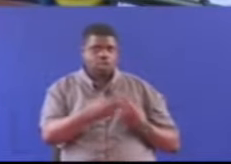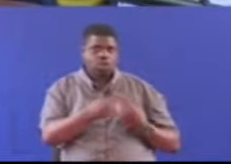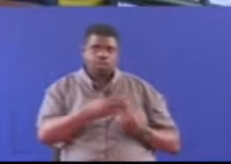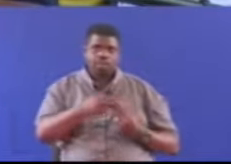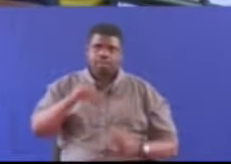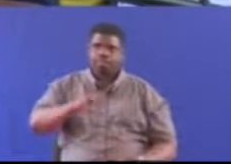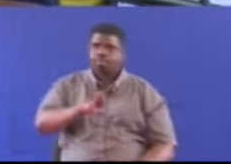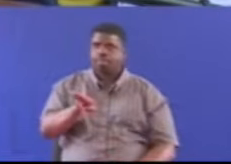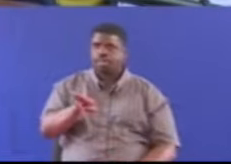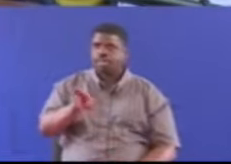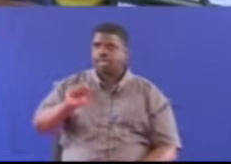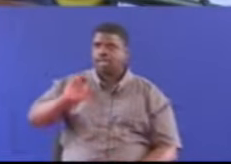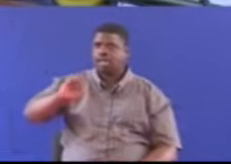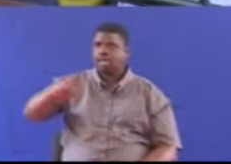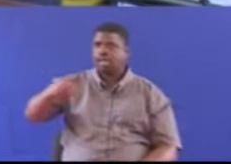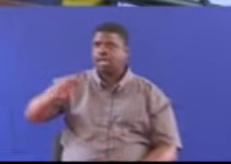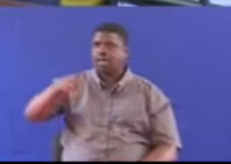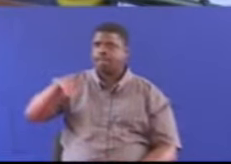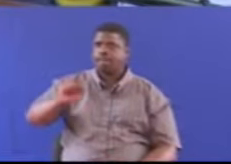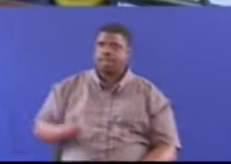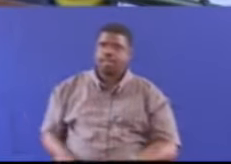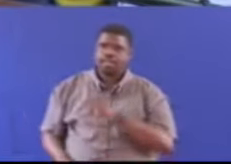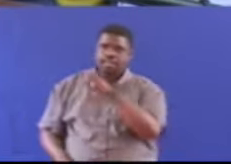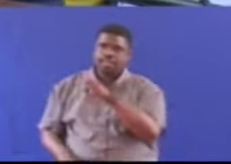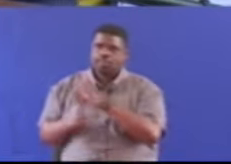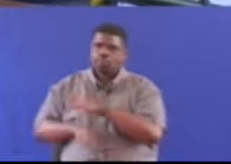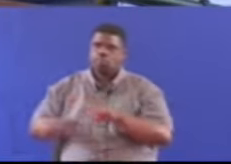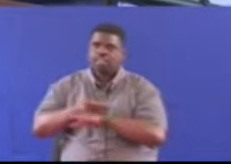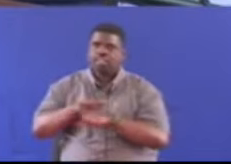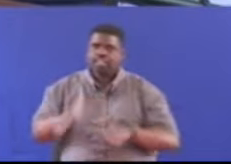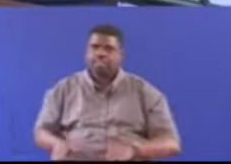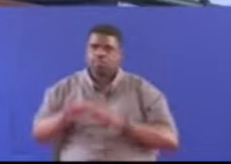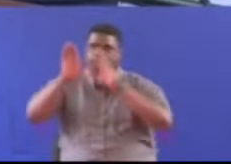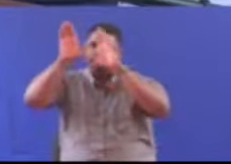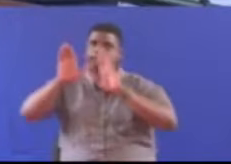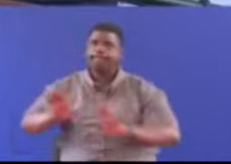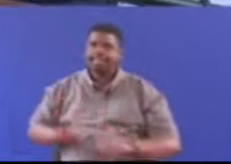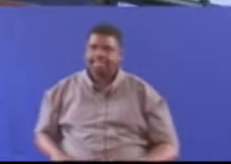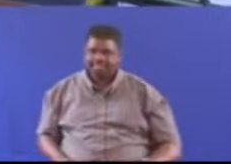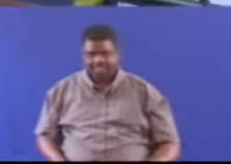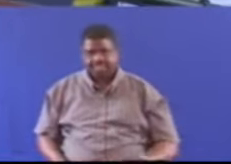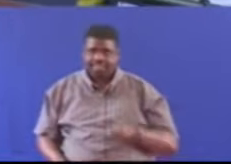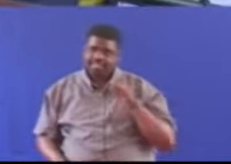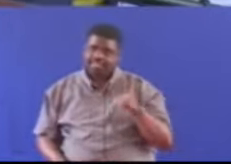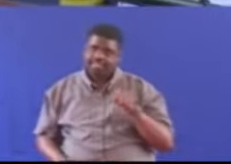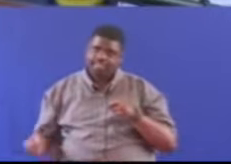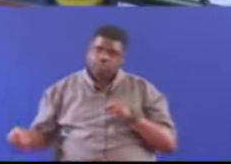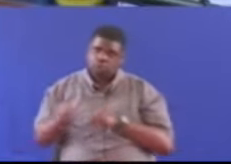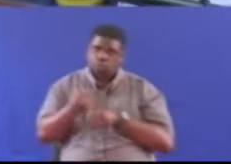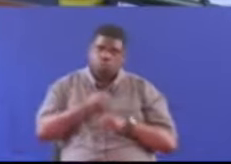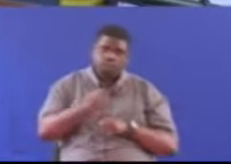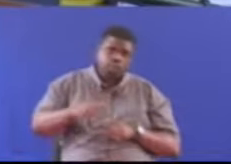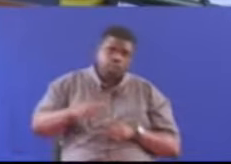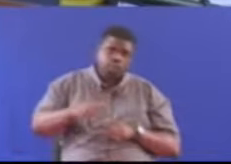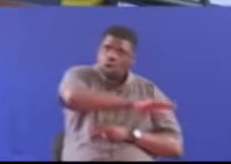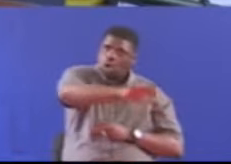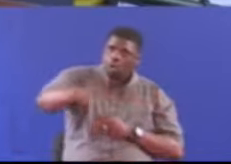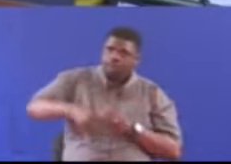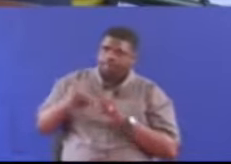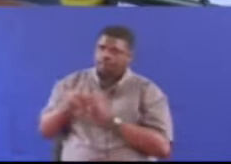Magema ambaye yeye ni mwenyekiti wa kampeni. Yaani hii shughuli yote mpaka kufanikiwa ni